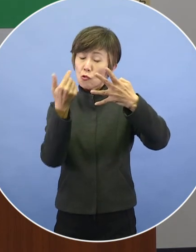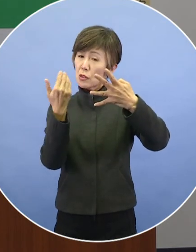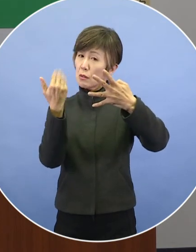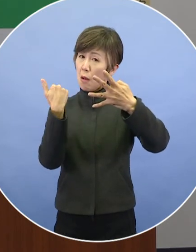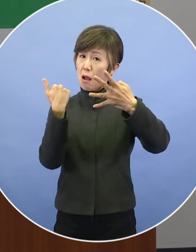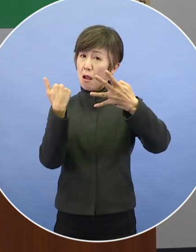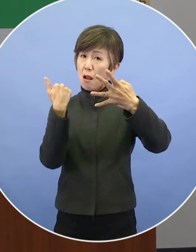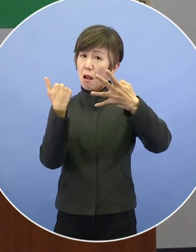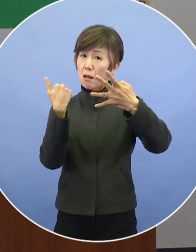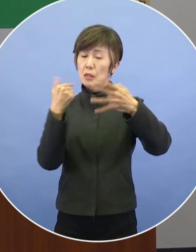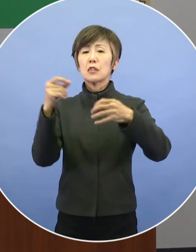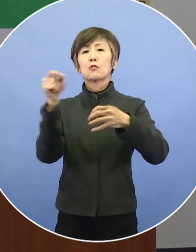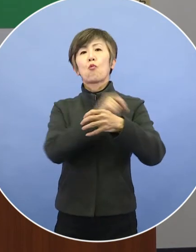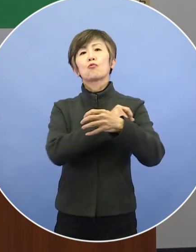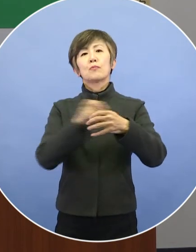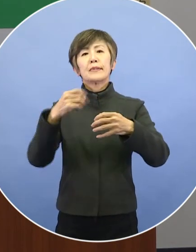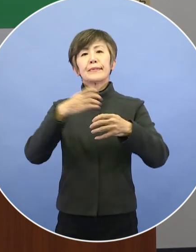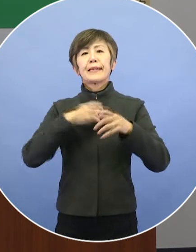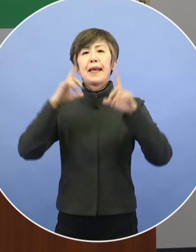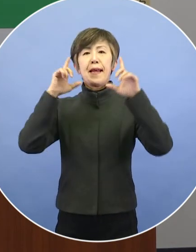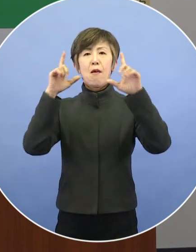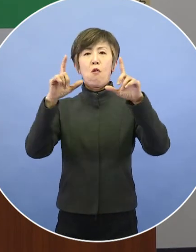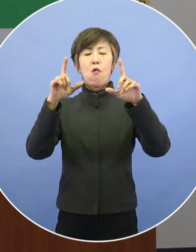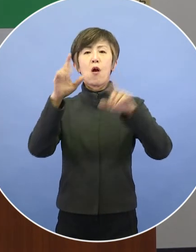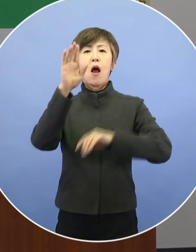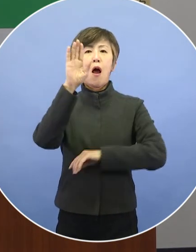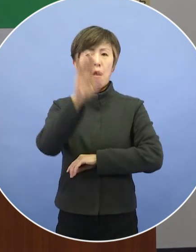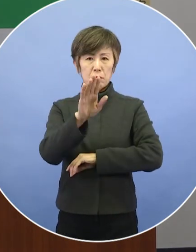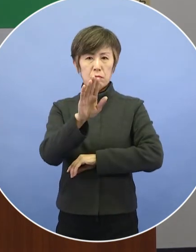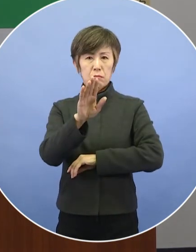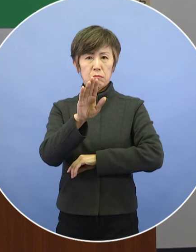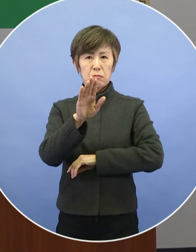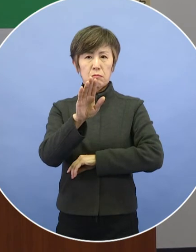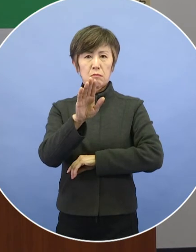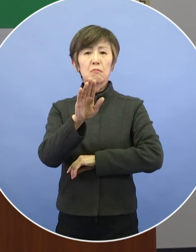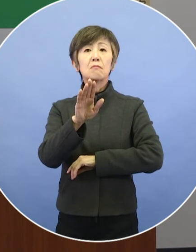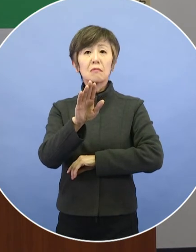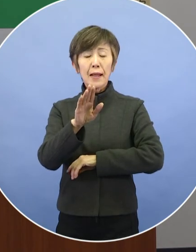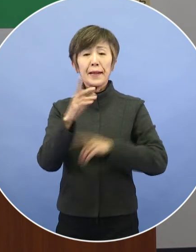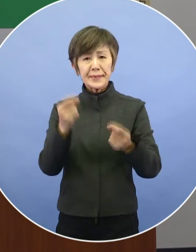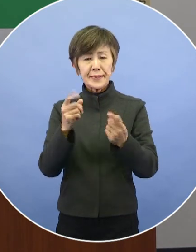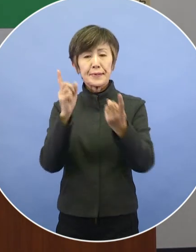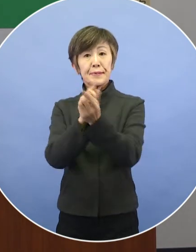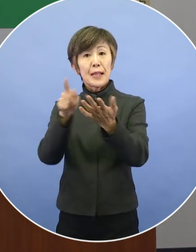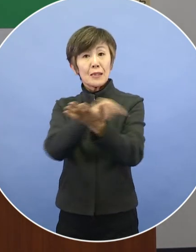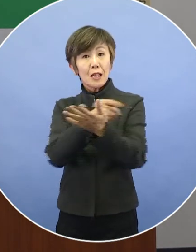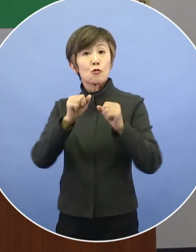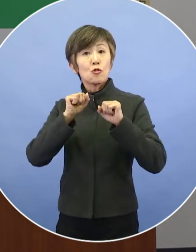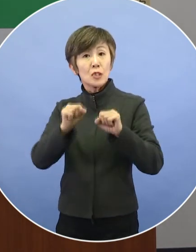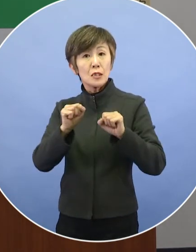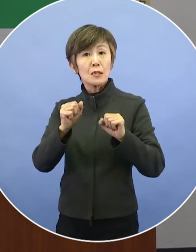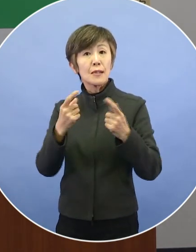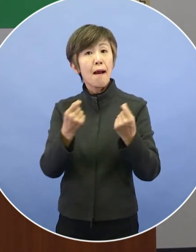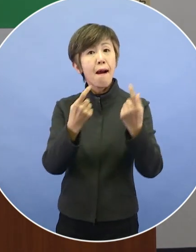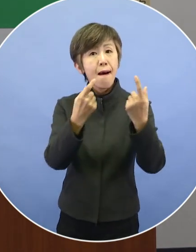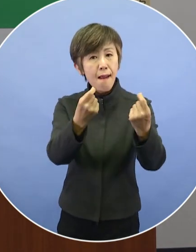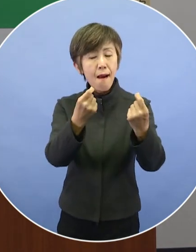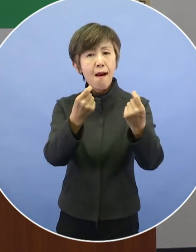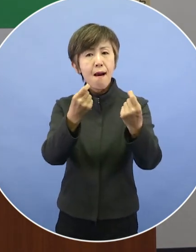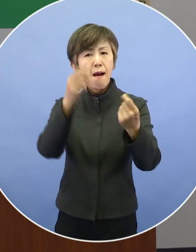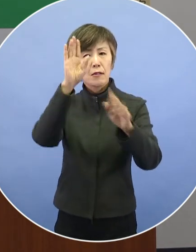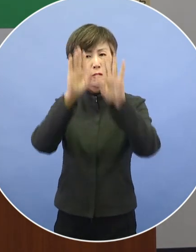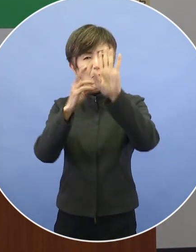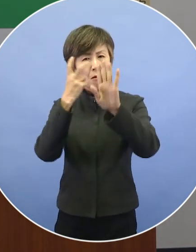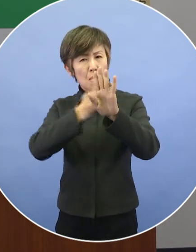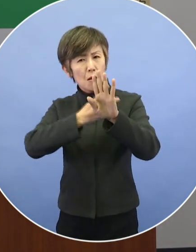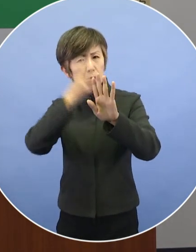宣言に入る少し前にですね特別警報は出て一定程度対策を強化しながら様子を見て国